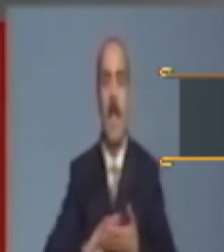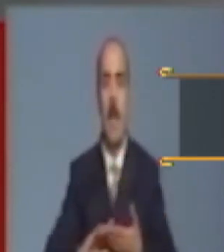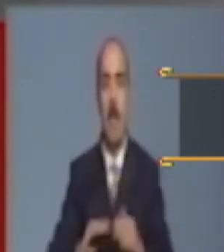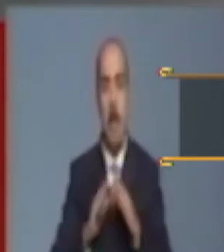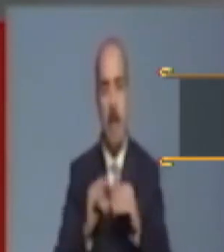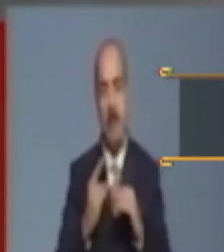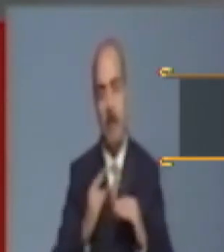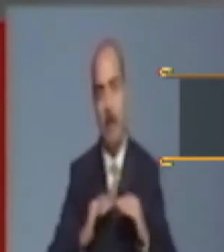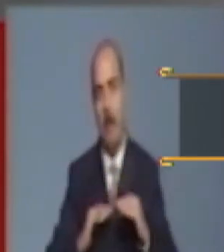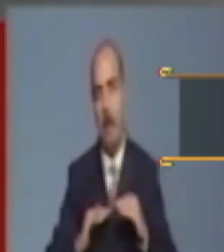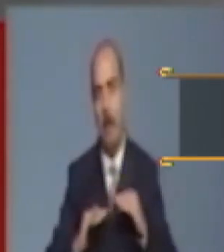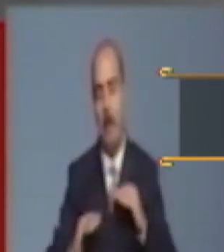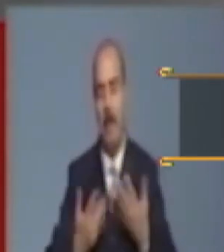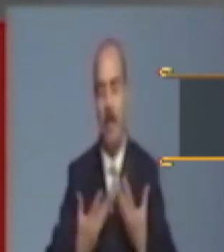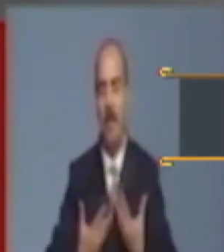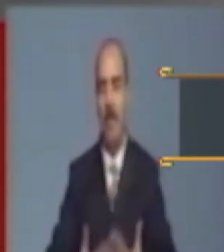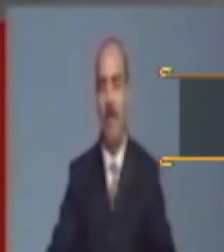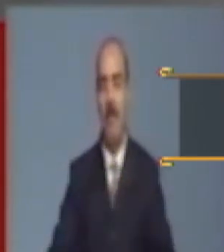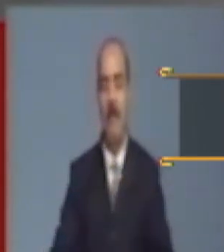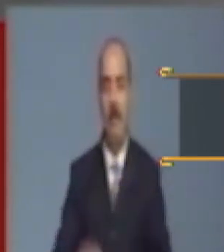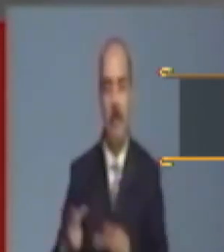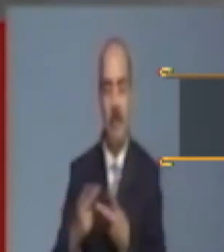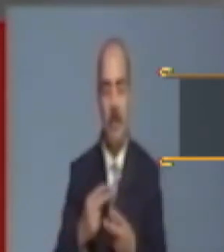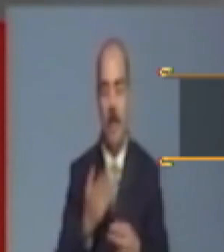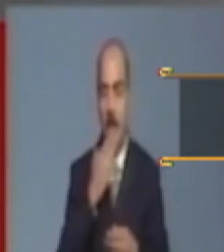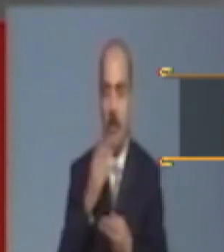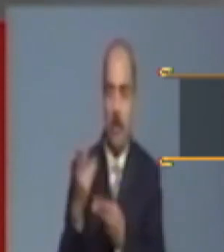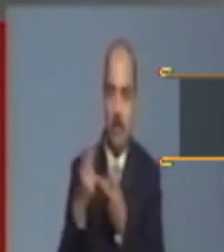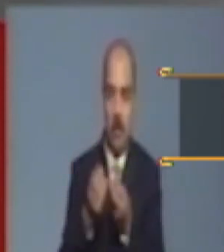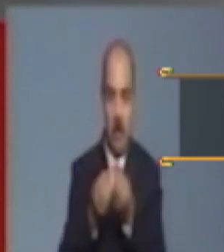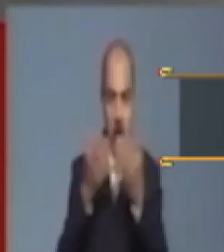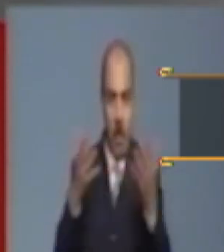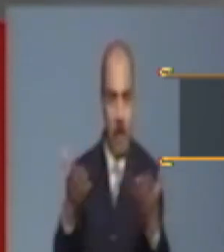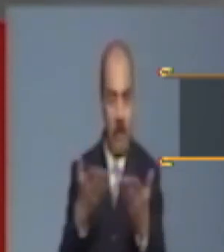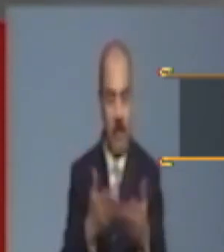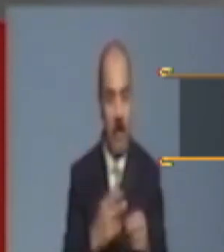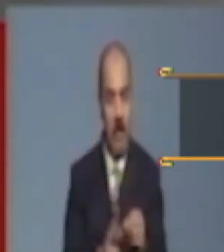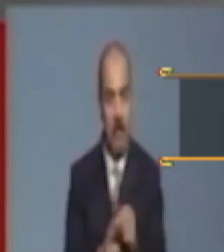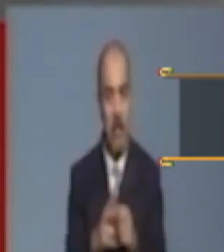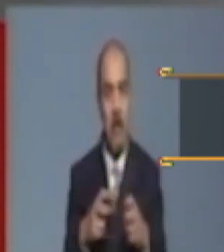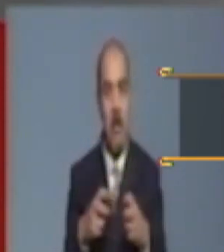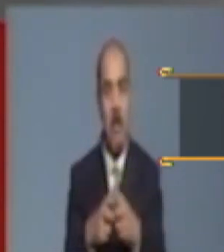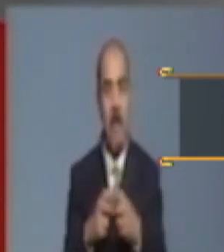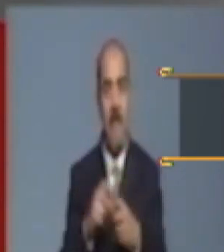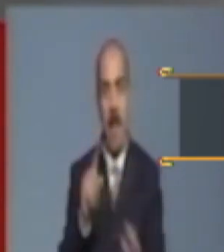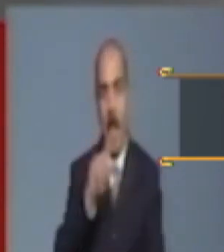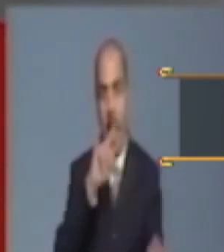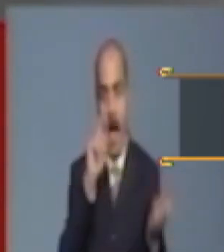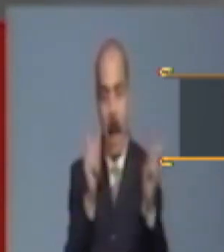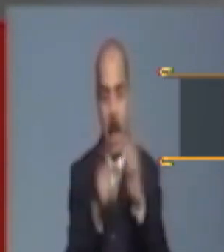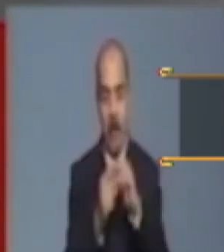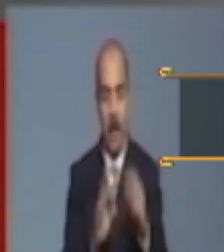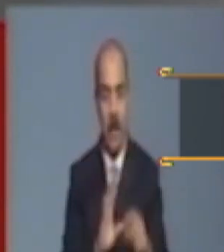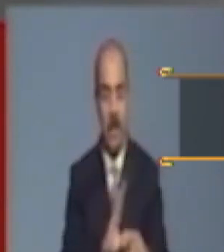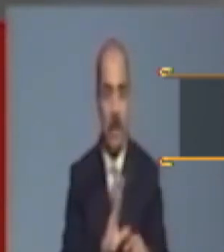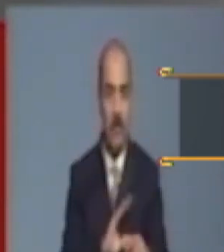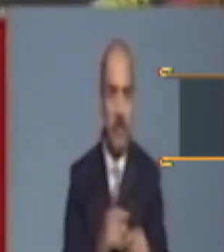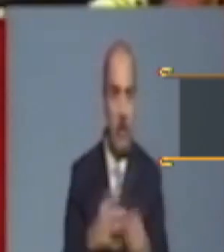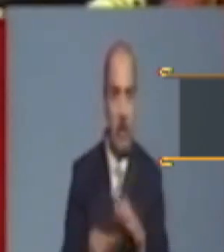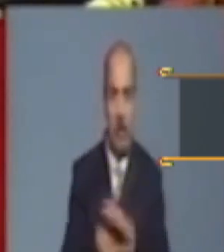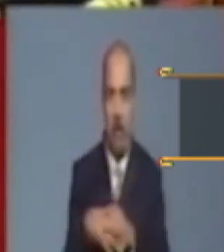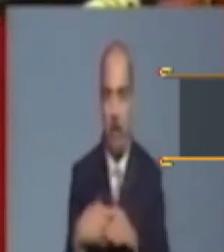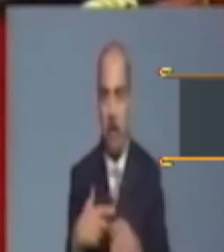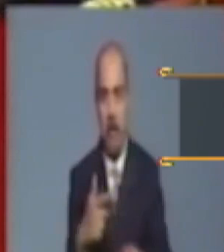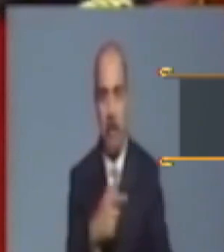والأمان، فتشريفكم لنا اليوم في افتتاح المعرض الدولي الثالث للصناعات